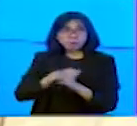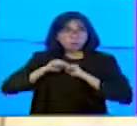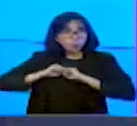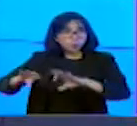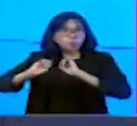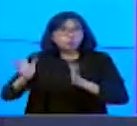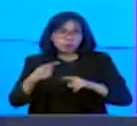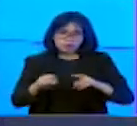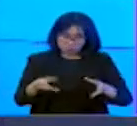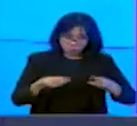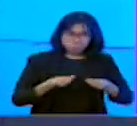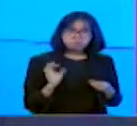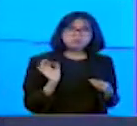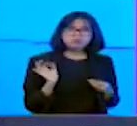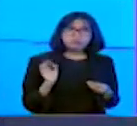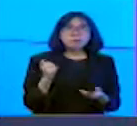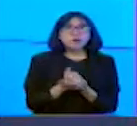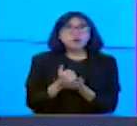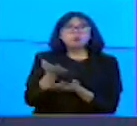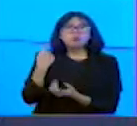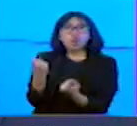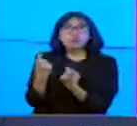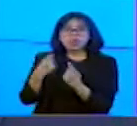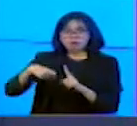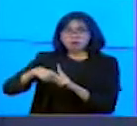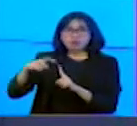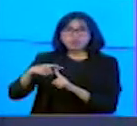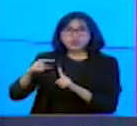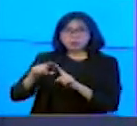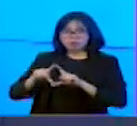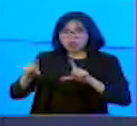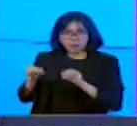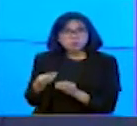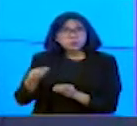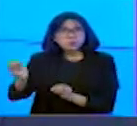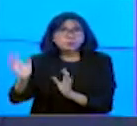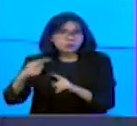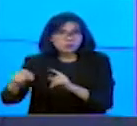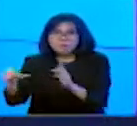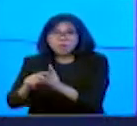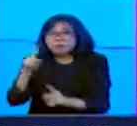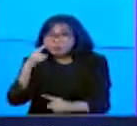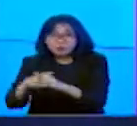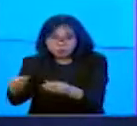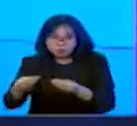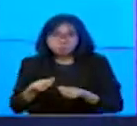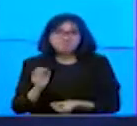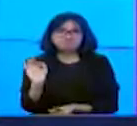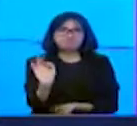kan. Udah dikasih KTP, kasih KK, cuman belum pernah dapat sama sekali.